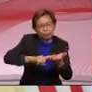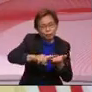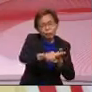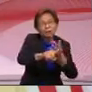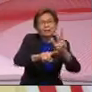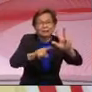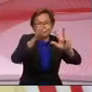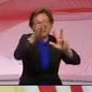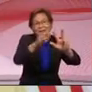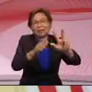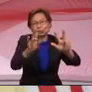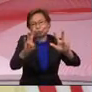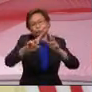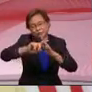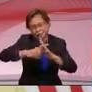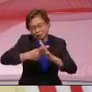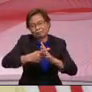hadapan.